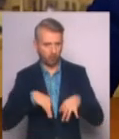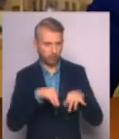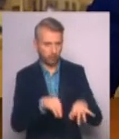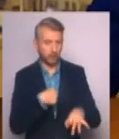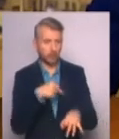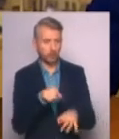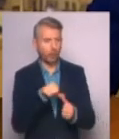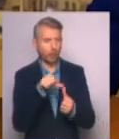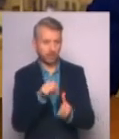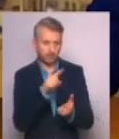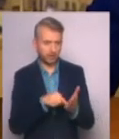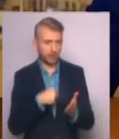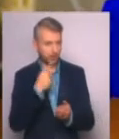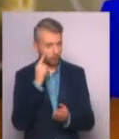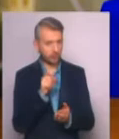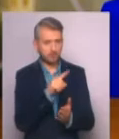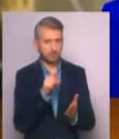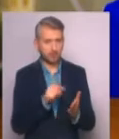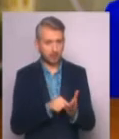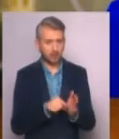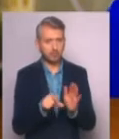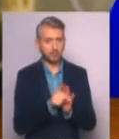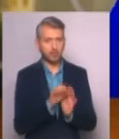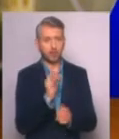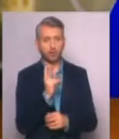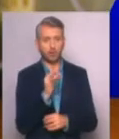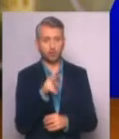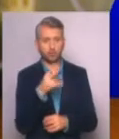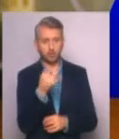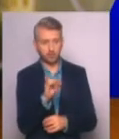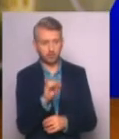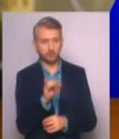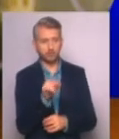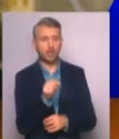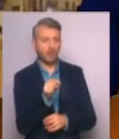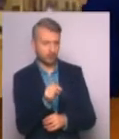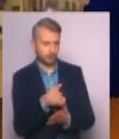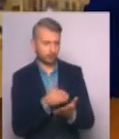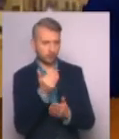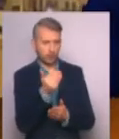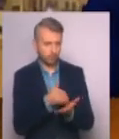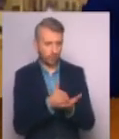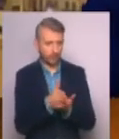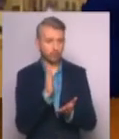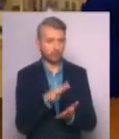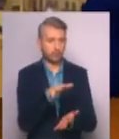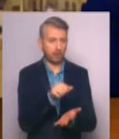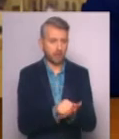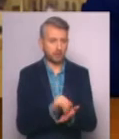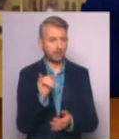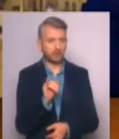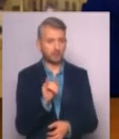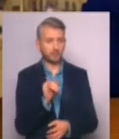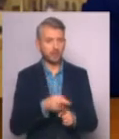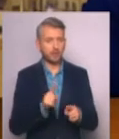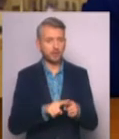думаю, що ми з ним якраз з цим питанням, з паном Олексієм Окопним, він профільно транспортно, ми будемо займатися. І